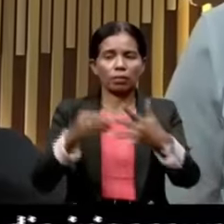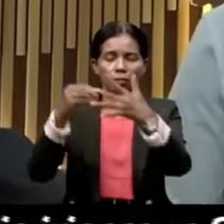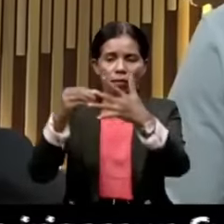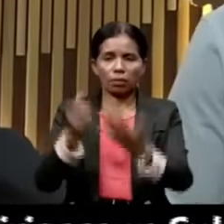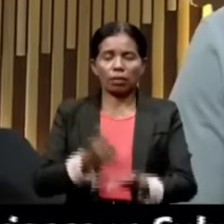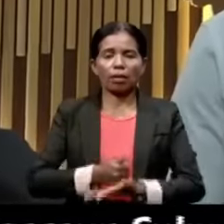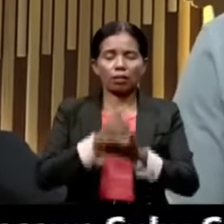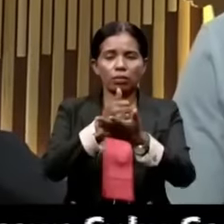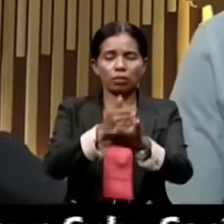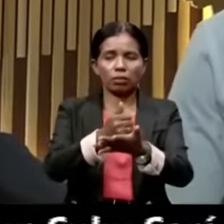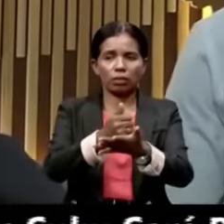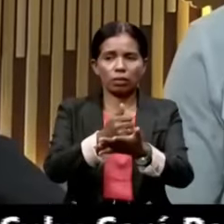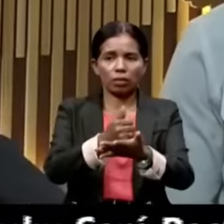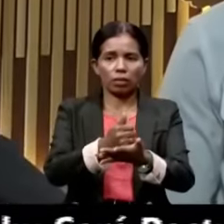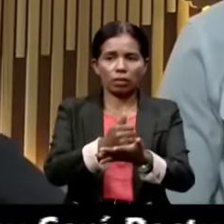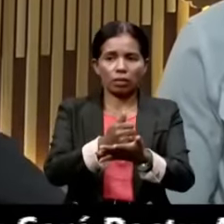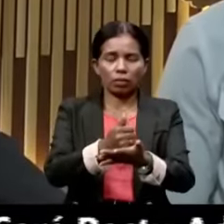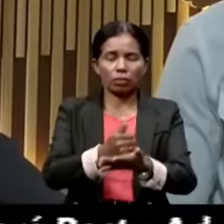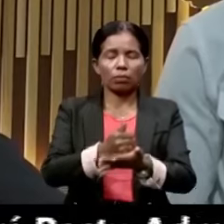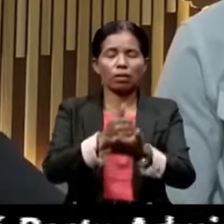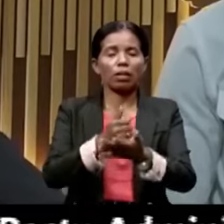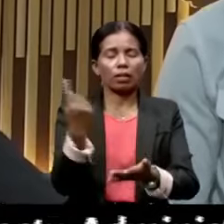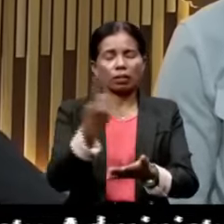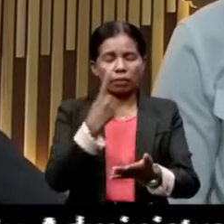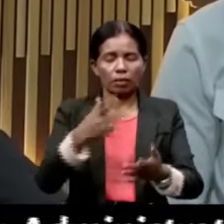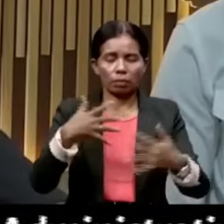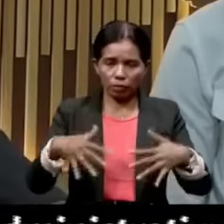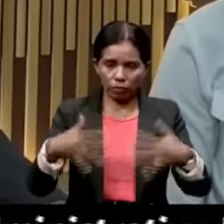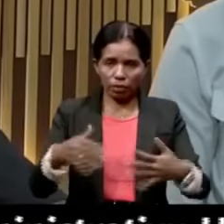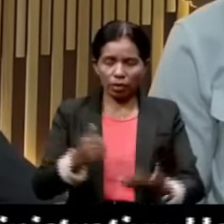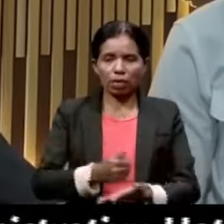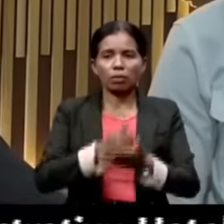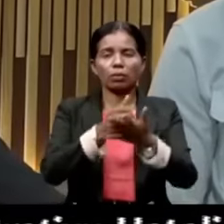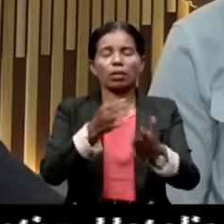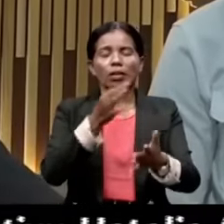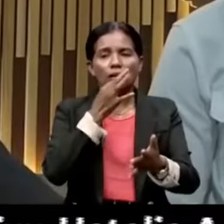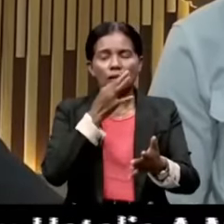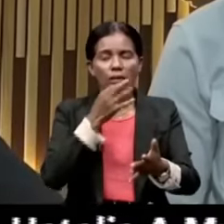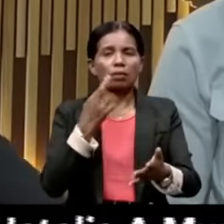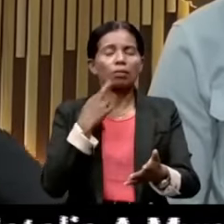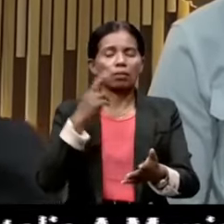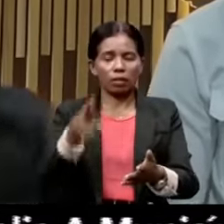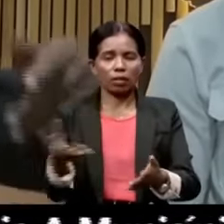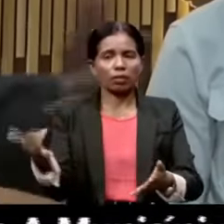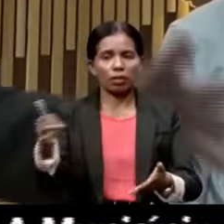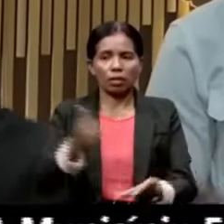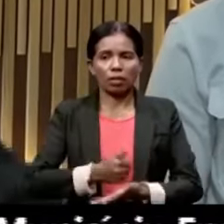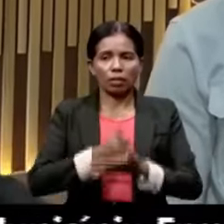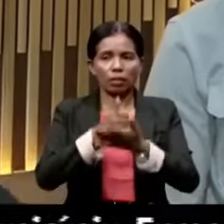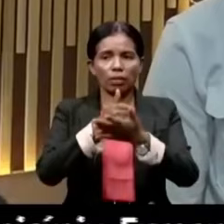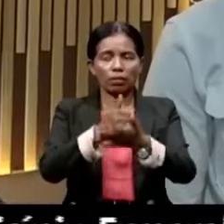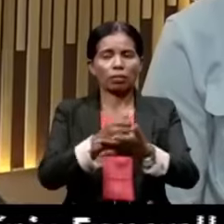apoyu. Apoyu na fatim ba funune, apoyu ho, haham ba Ukraini sira, apoyu,